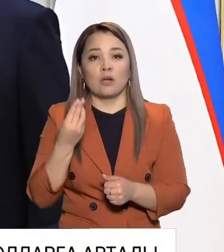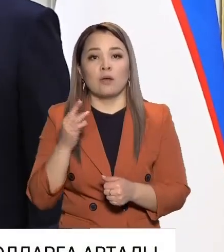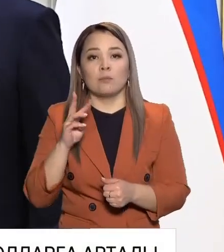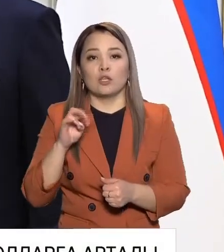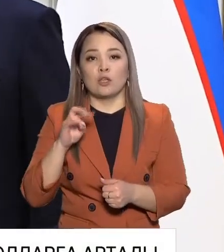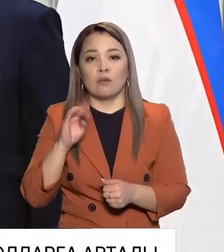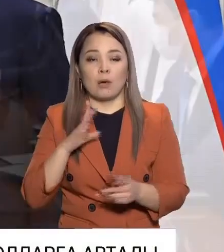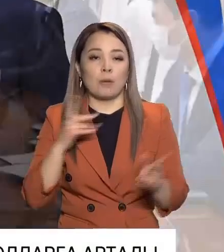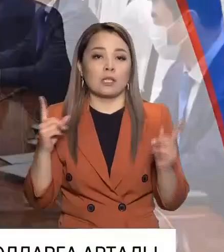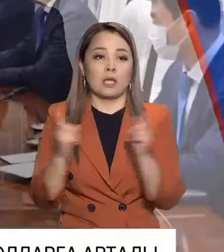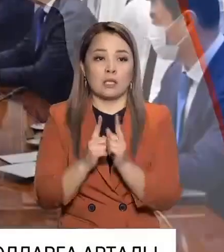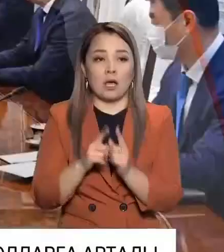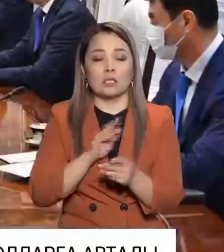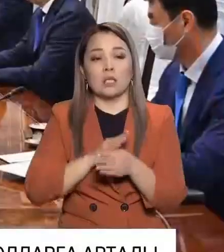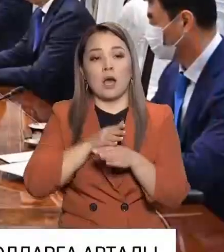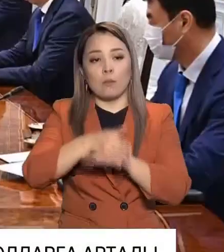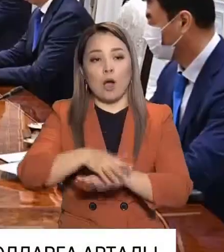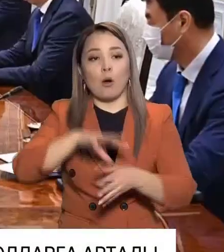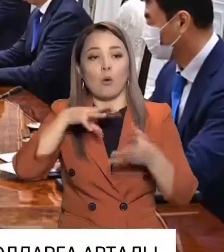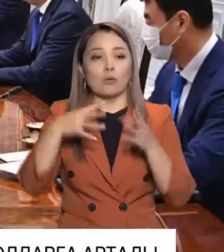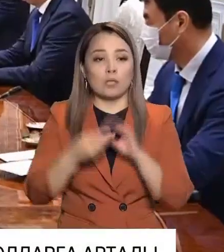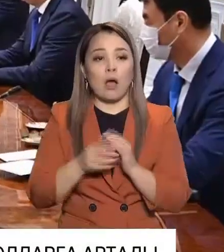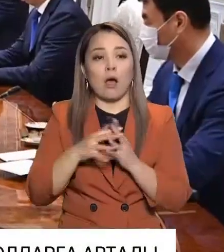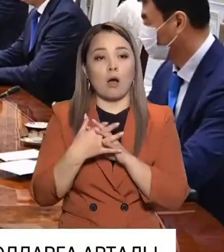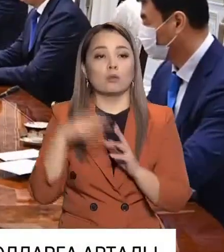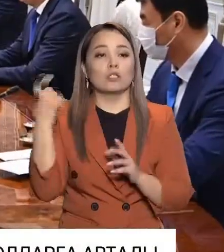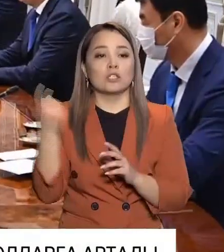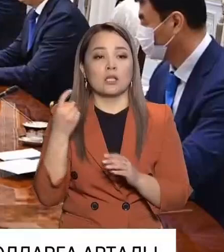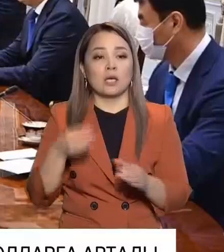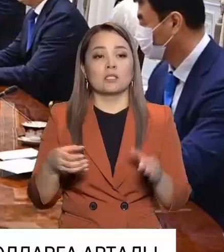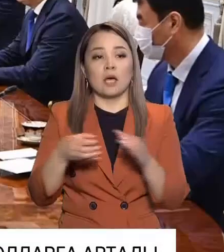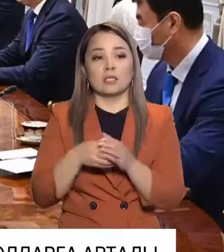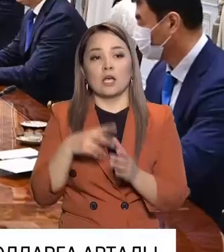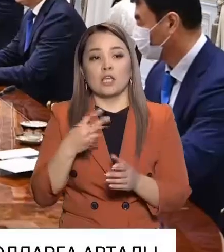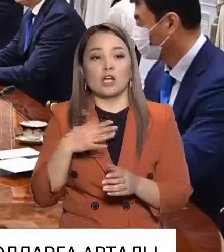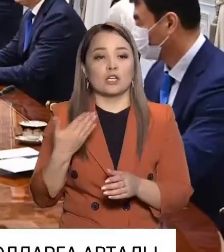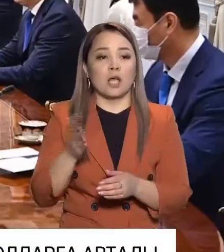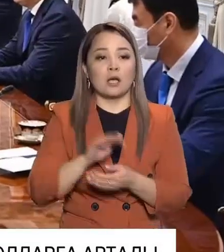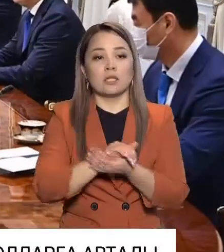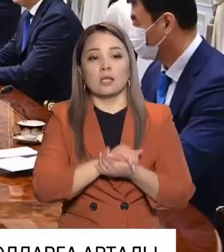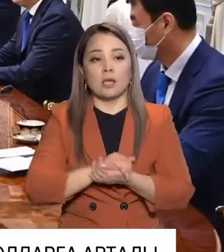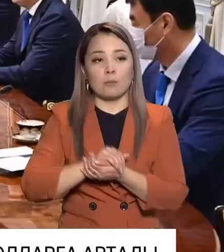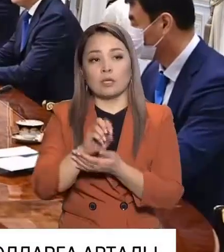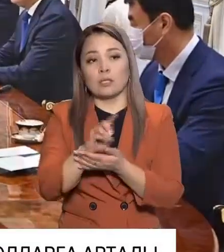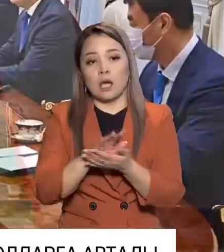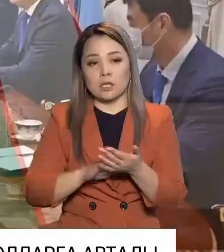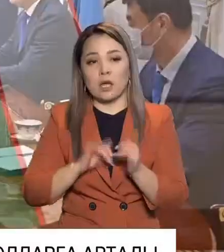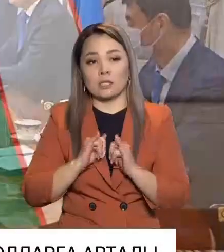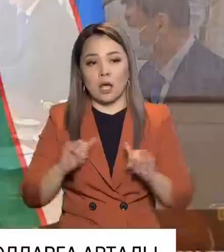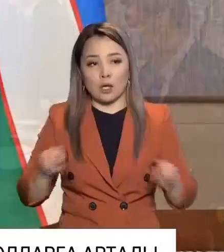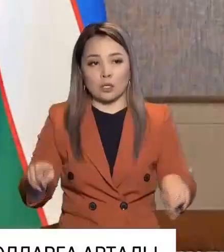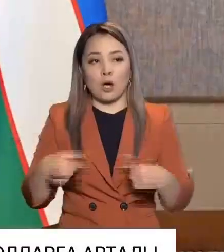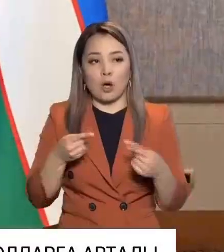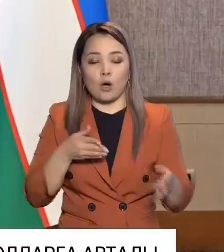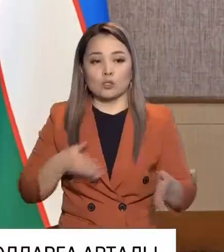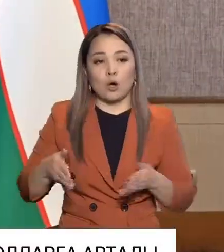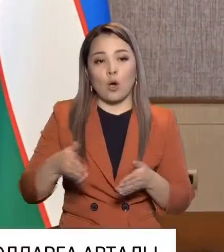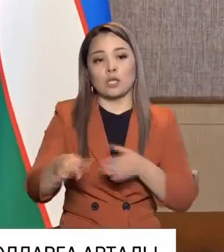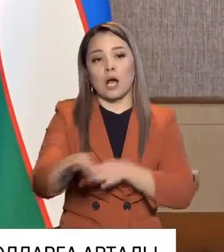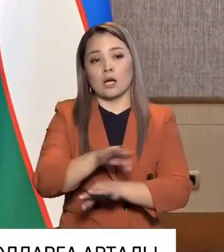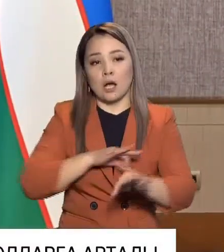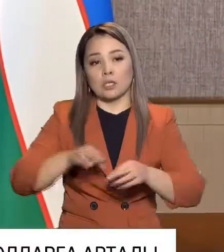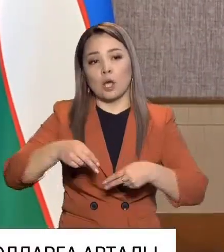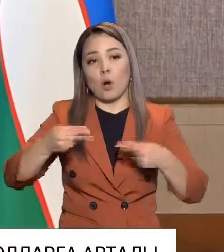Мирзиёевпен кездесті. Сапар қорытынсы бойынша ауыл шаруашылығы саласында екі жақты ынтымақтастықты жандандыру жөніндегі жол картасына қол